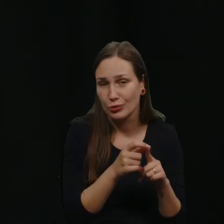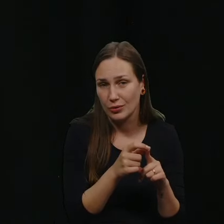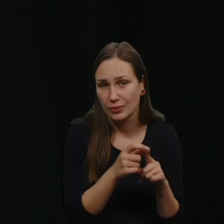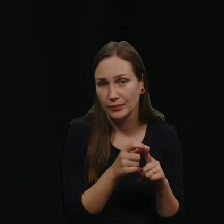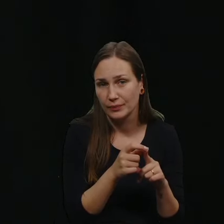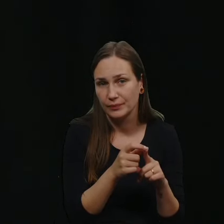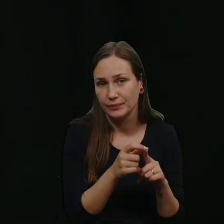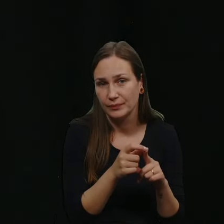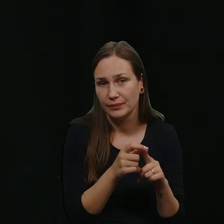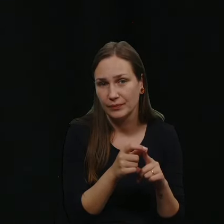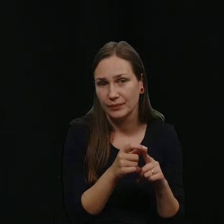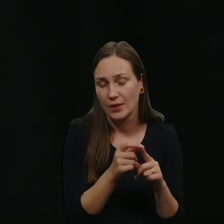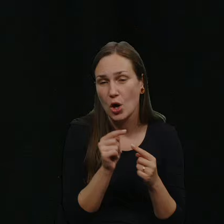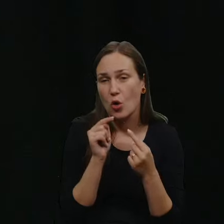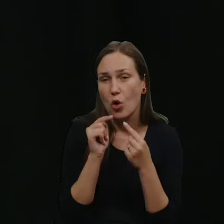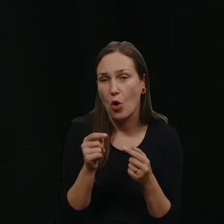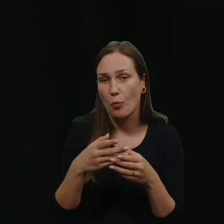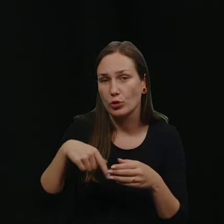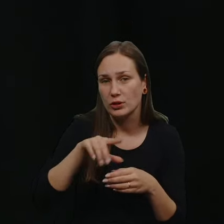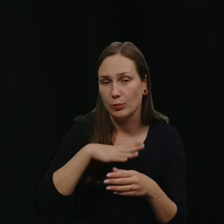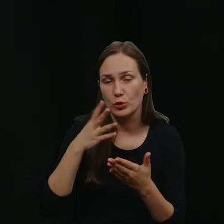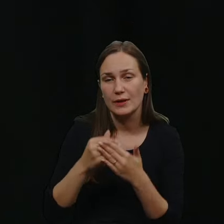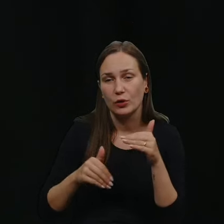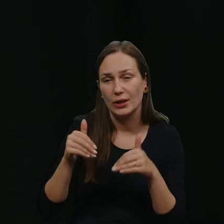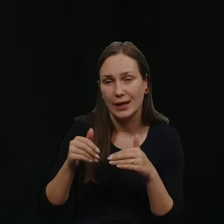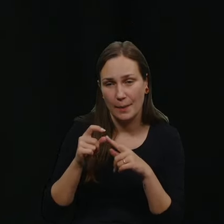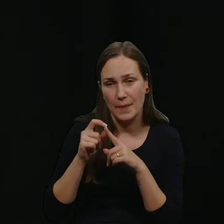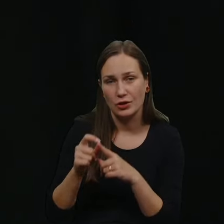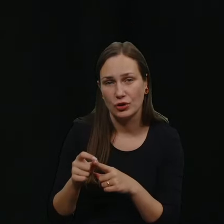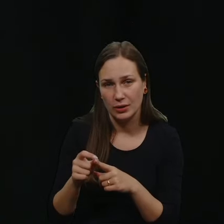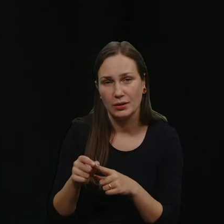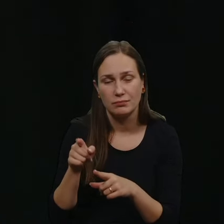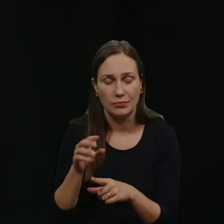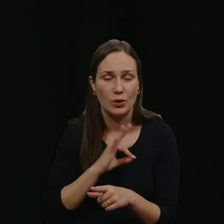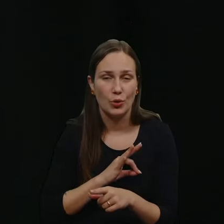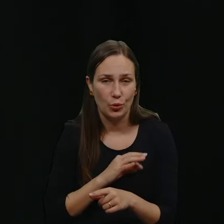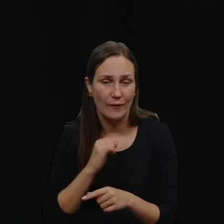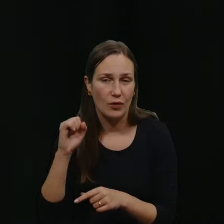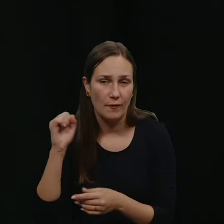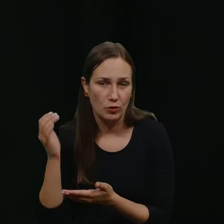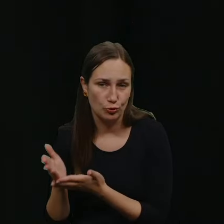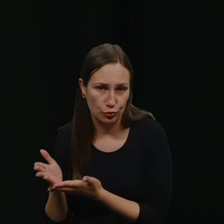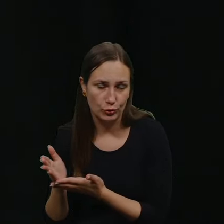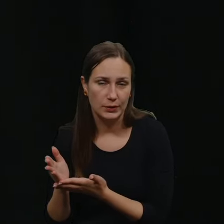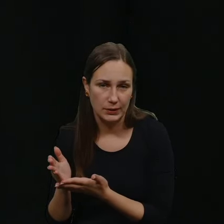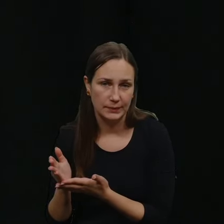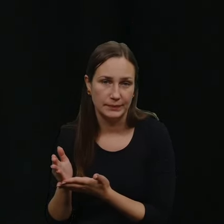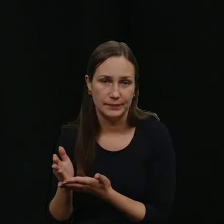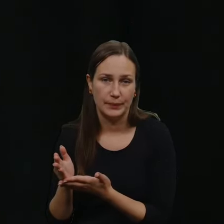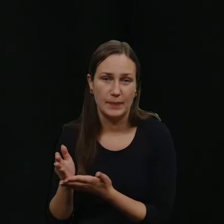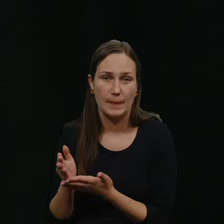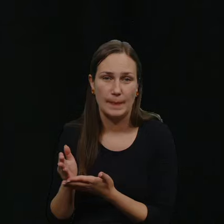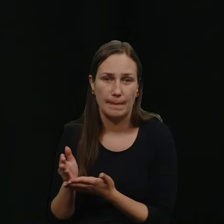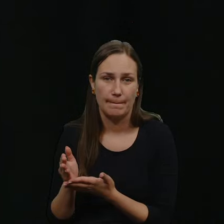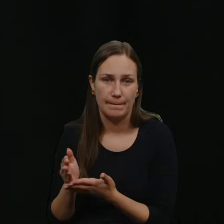tos opozicinės pusės, kurie prisižadėjo savo rinkėjams ir jie tuo naudojasi ir labai laimė. Tai tada aš jau